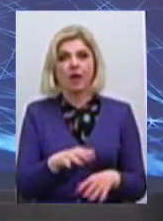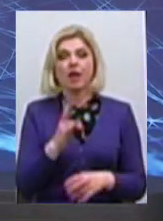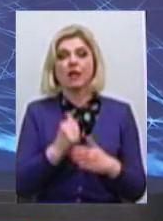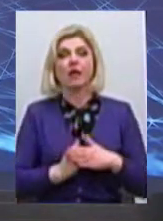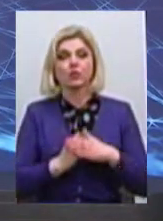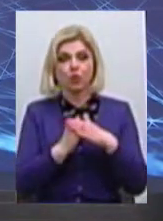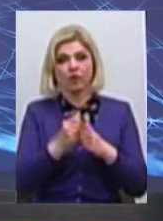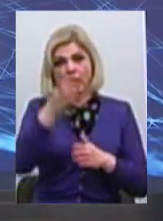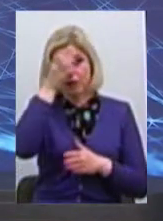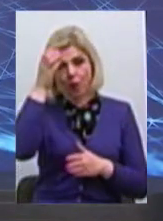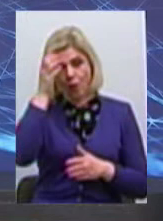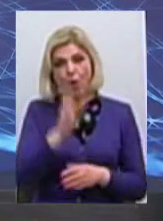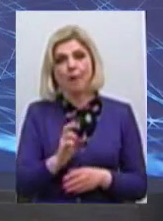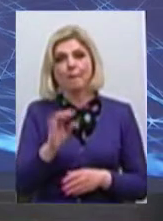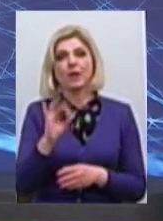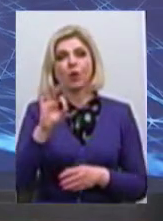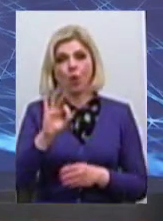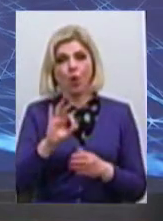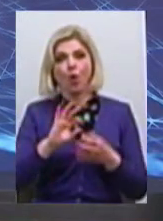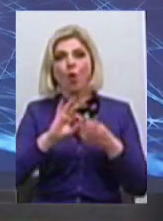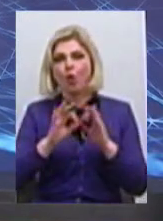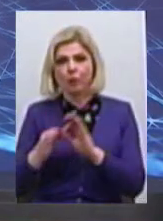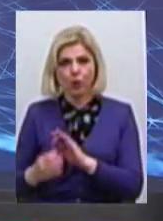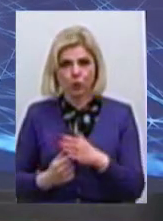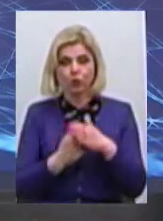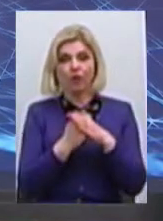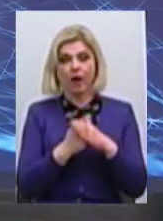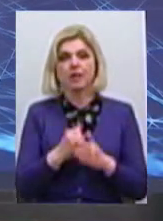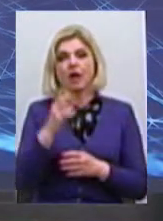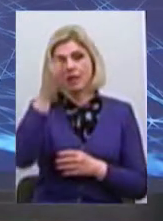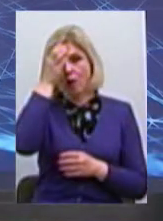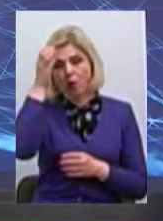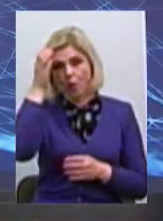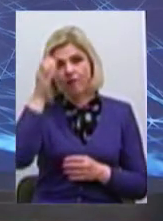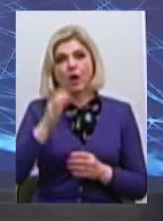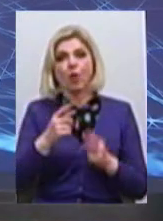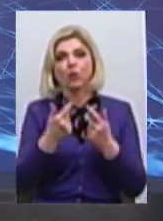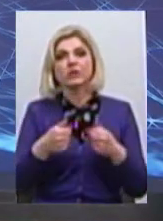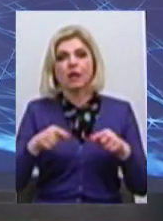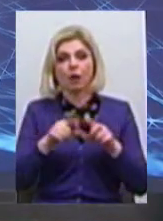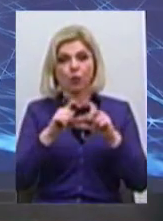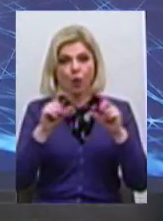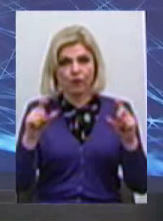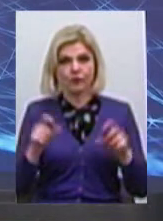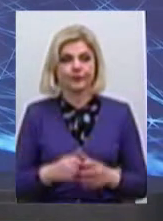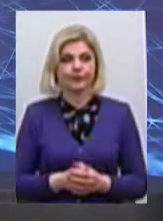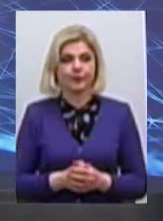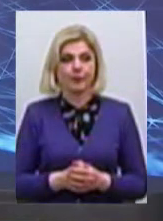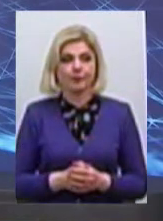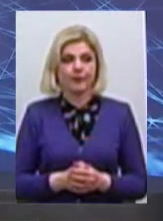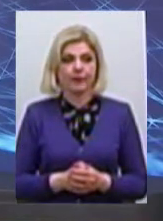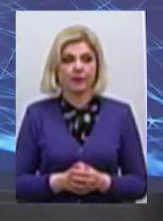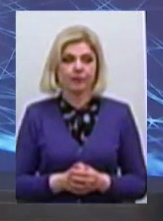підставі науково-біологічних обґрунтувань наукових установ, наукові